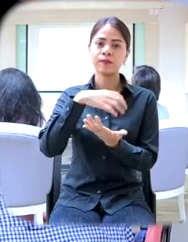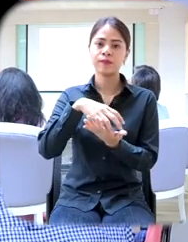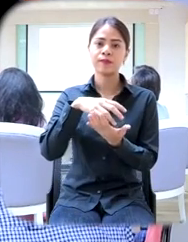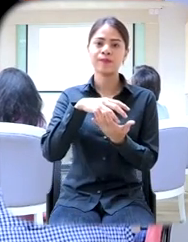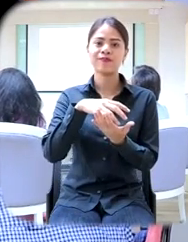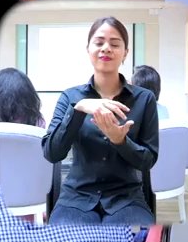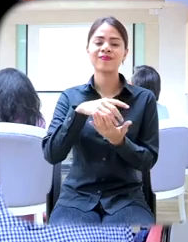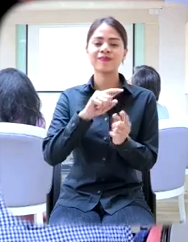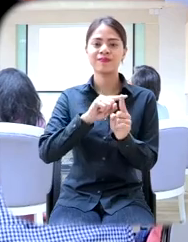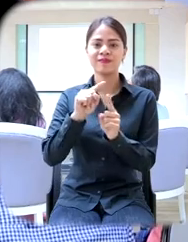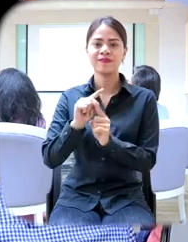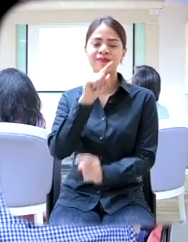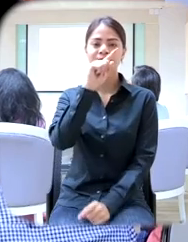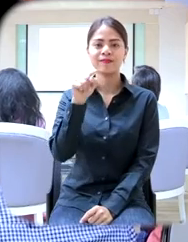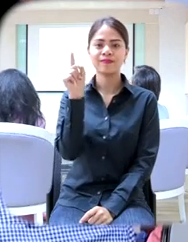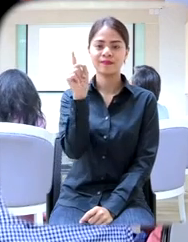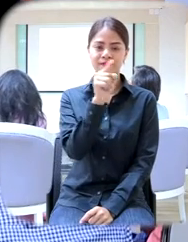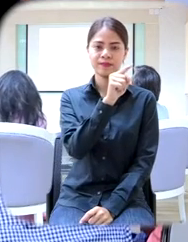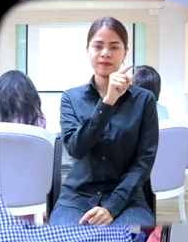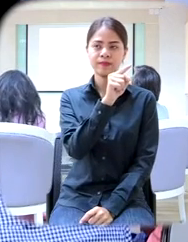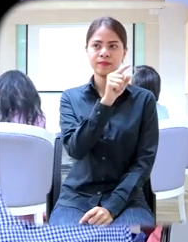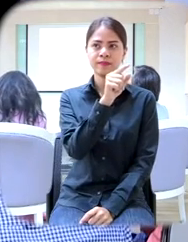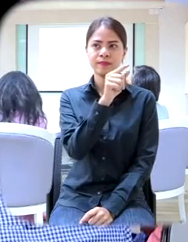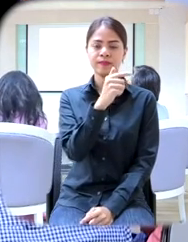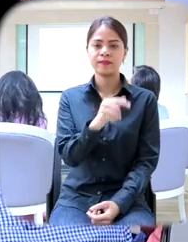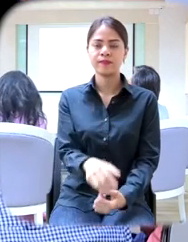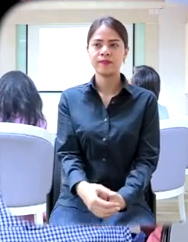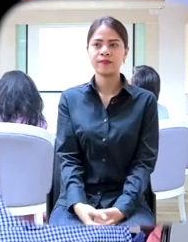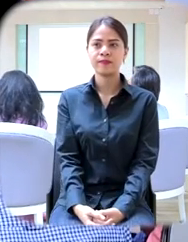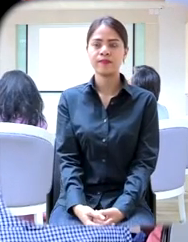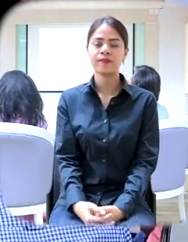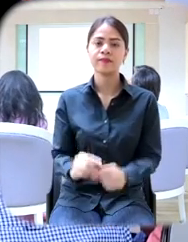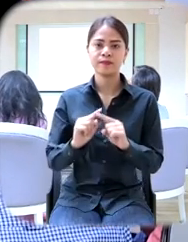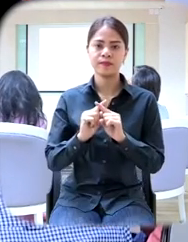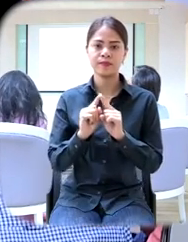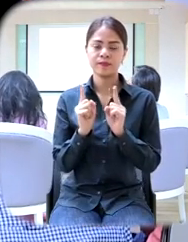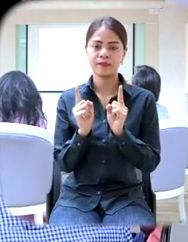อังกฤษนะครับ and sometimes Santi will explain or